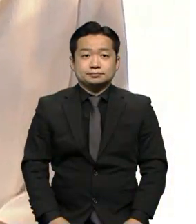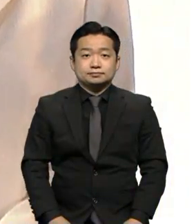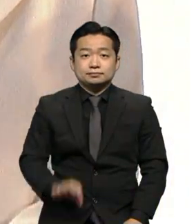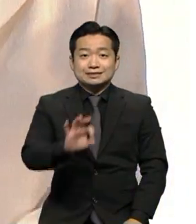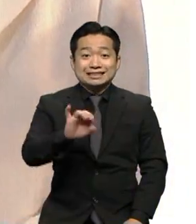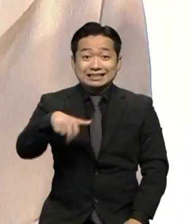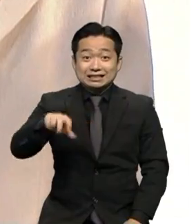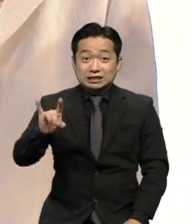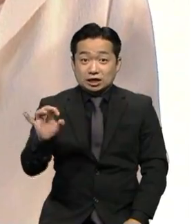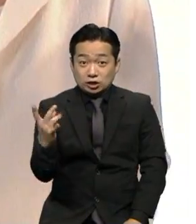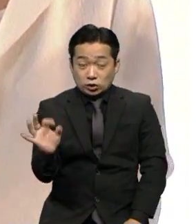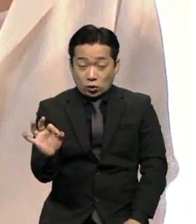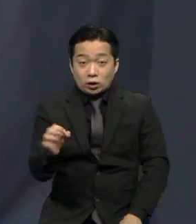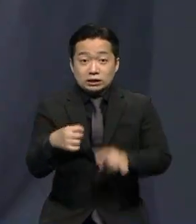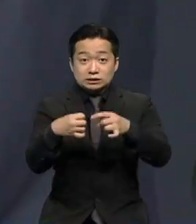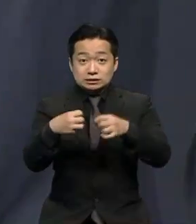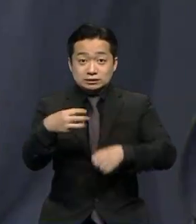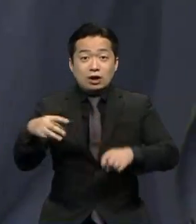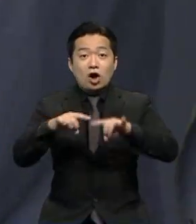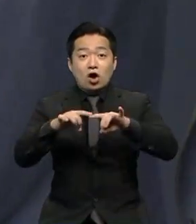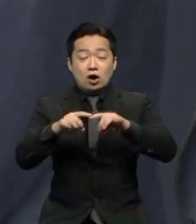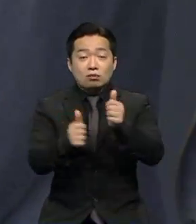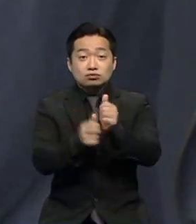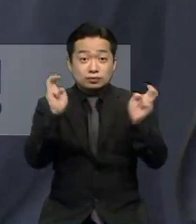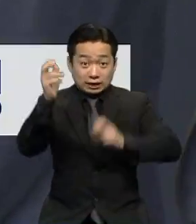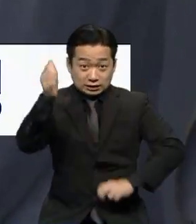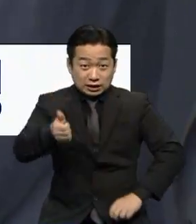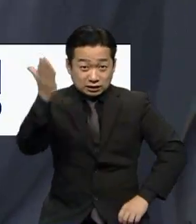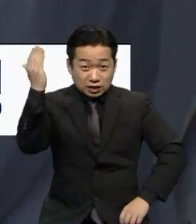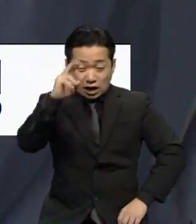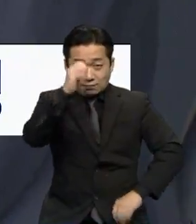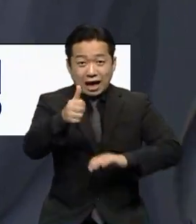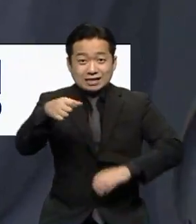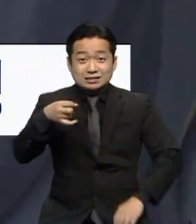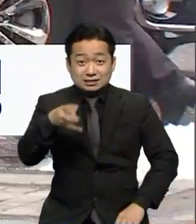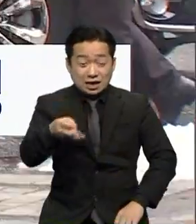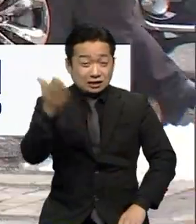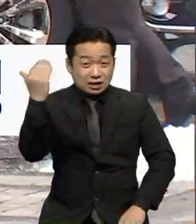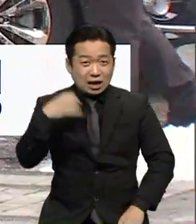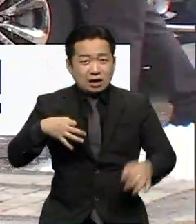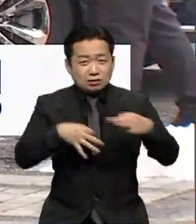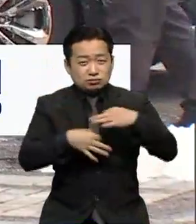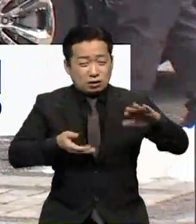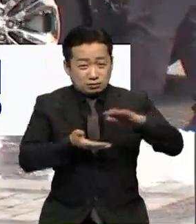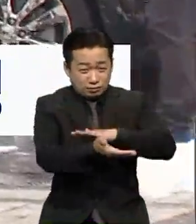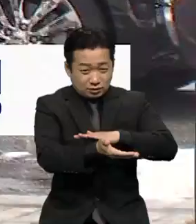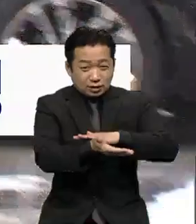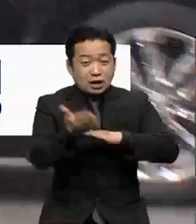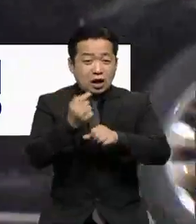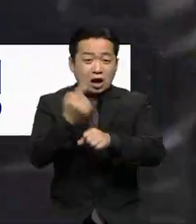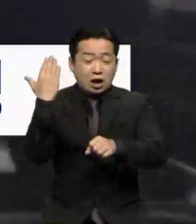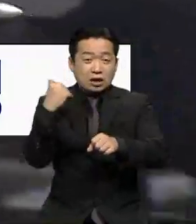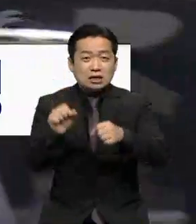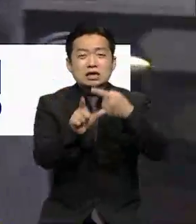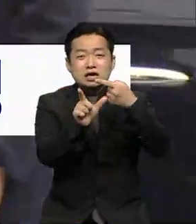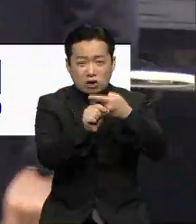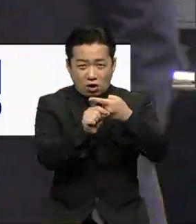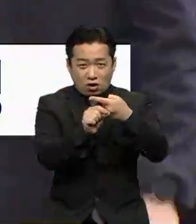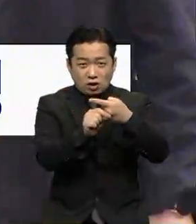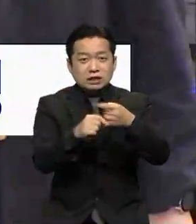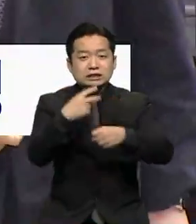이재용 삼성전자 부회장은 박근혜 전 대통령 등에게 뇌물을 제공한 혐의로 지난 1월 징역 2년 6개월형이